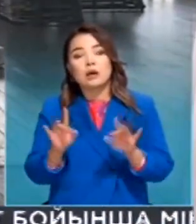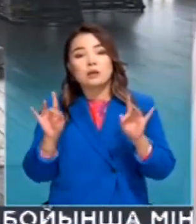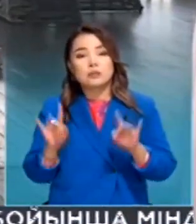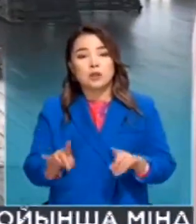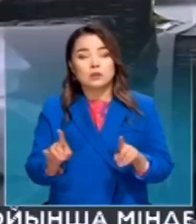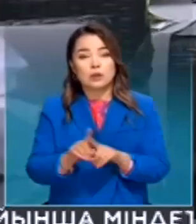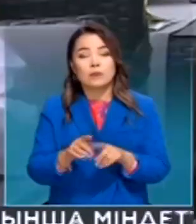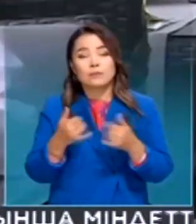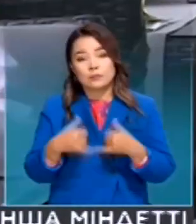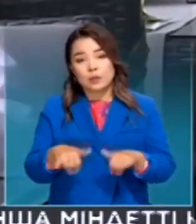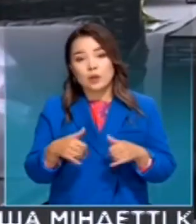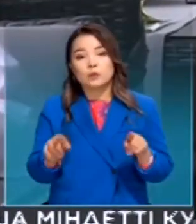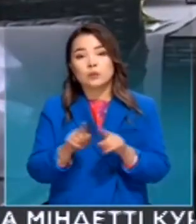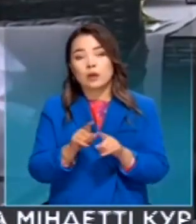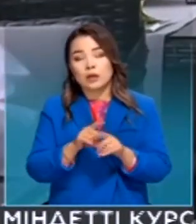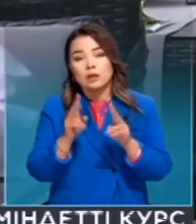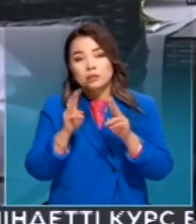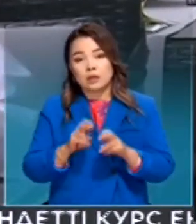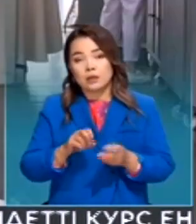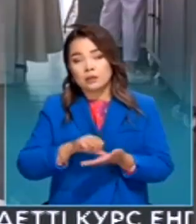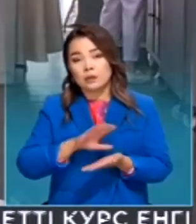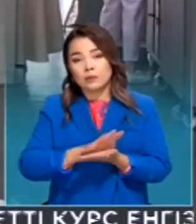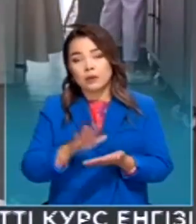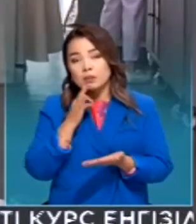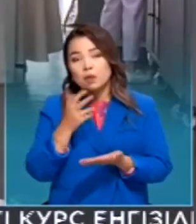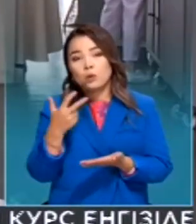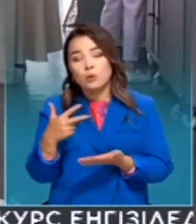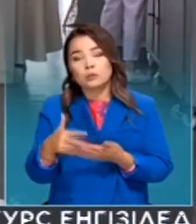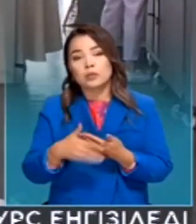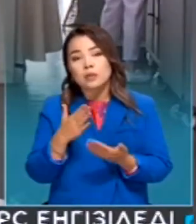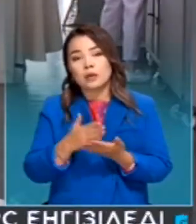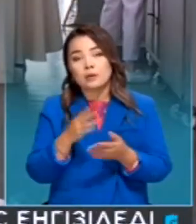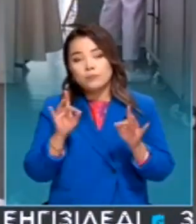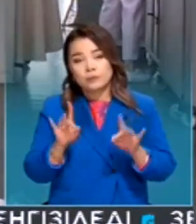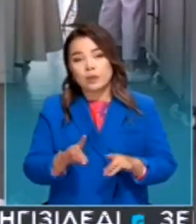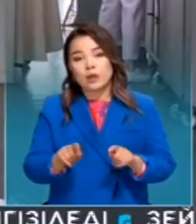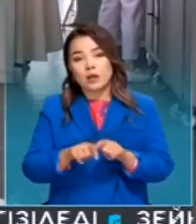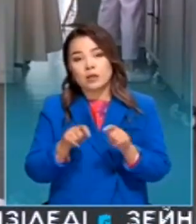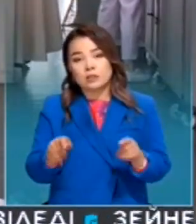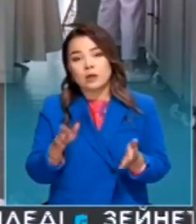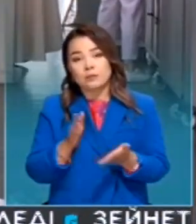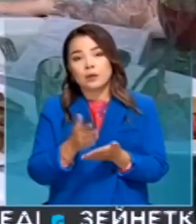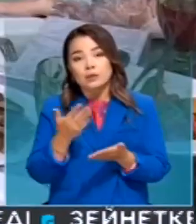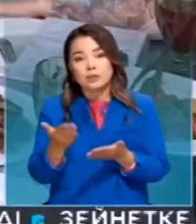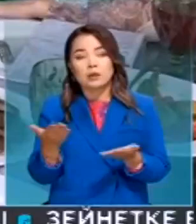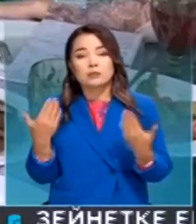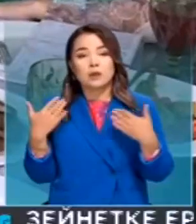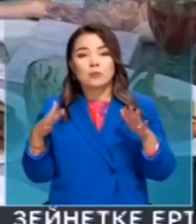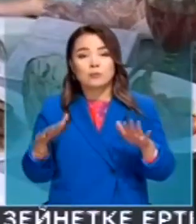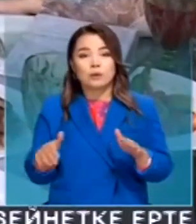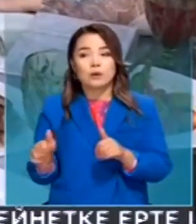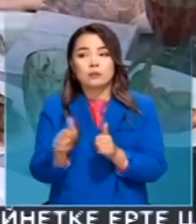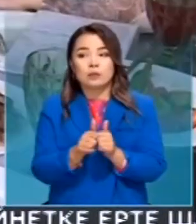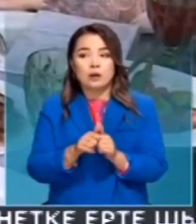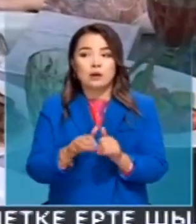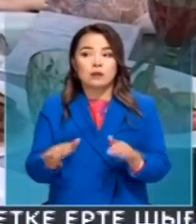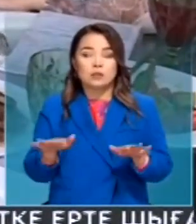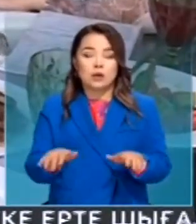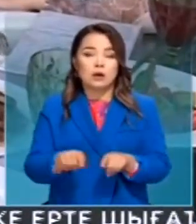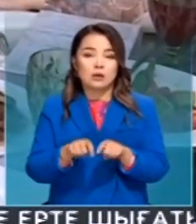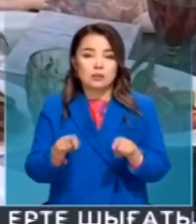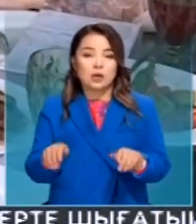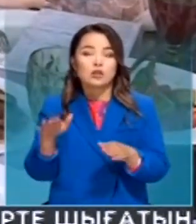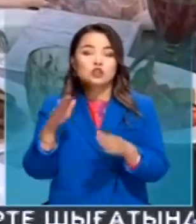есепке алмағанда 30 шақты дәмхана мен мейрамхана ашылған. Сондай-ақ демалушылар үшін тауда кемпинг аймақтар көптеп ашылып жатыр.